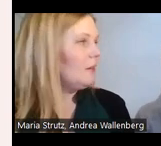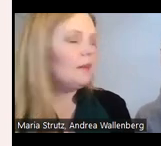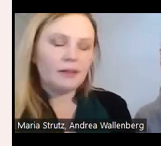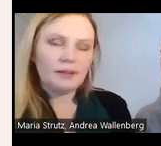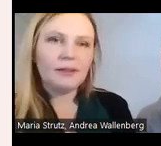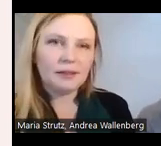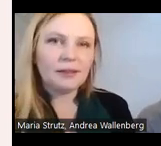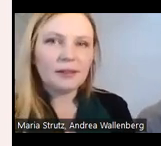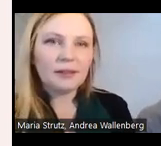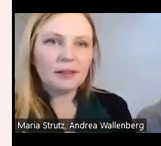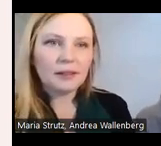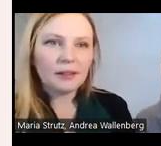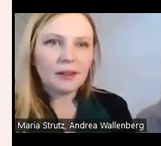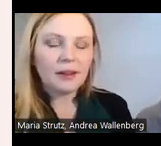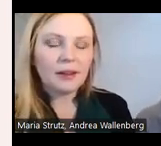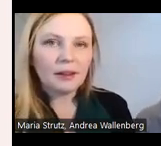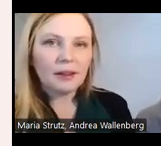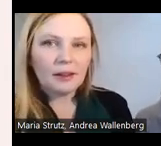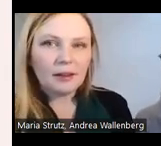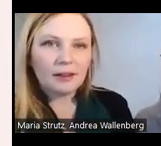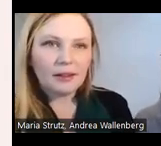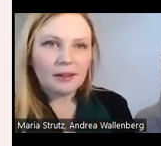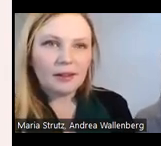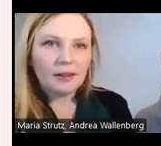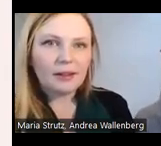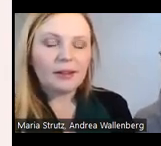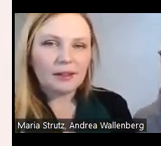läsa. Men när man då läser och kör igång